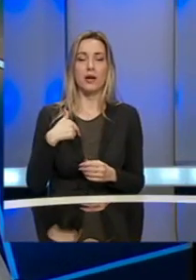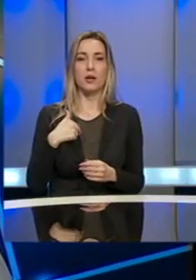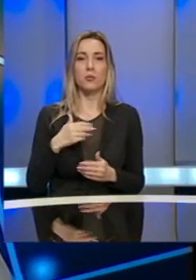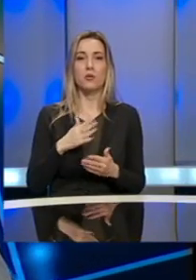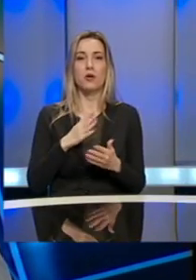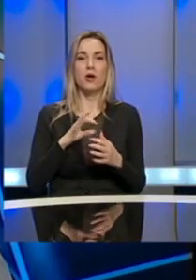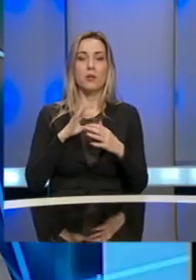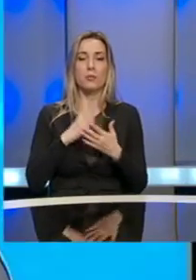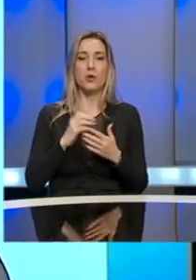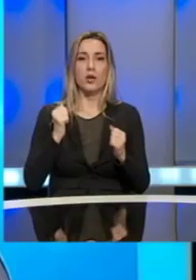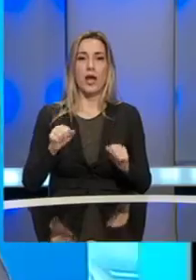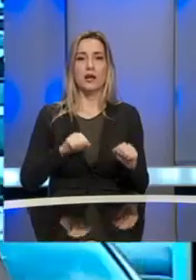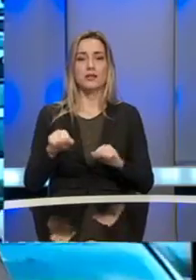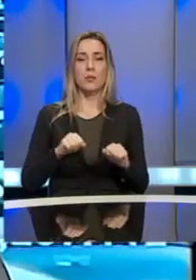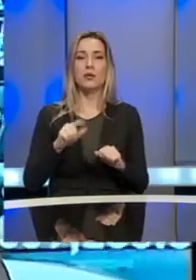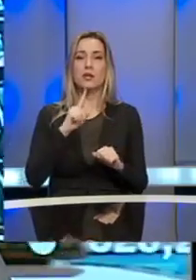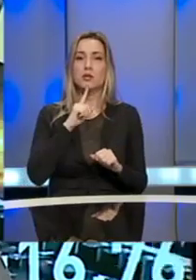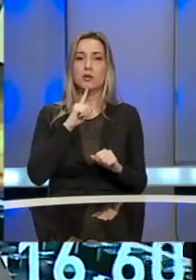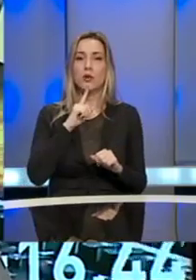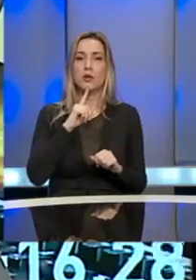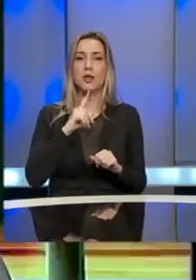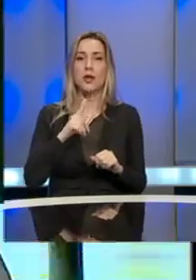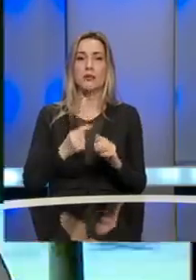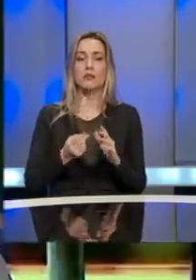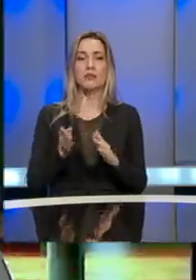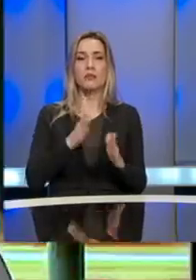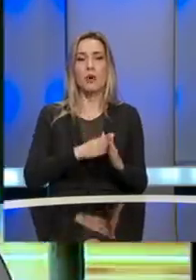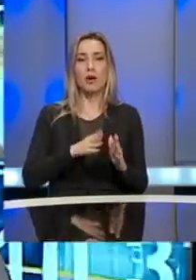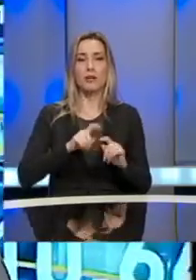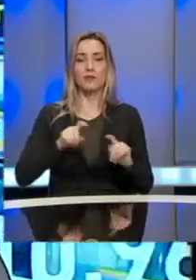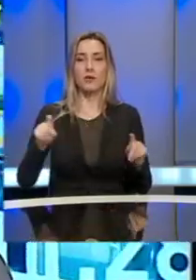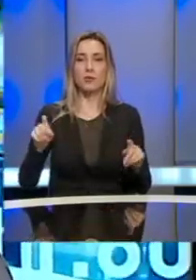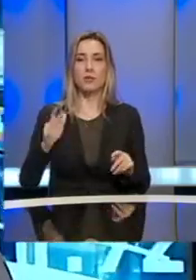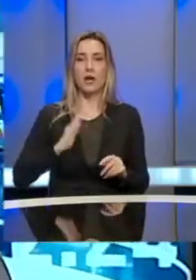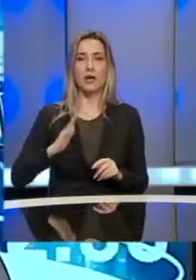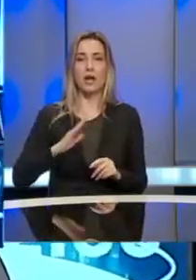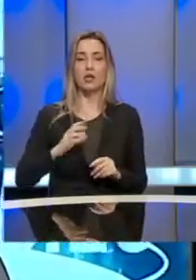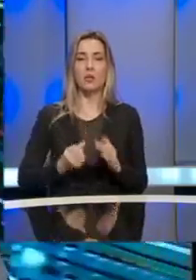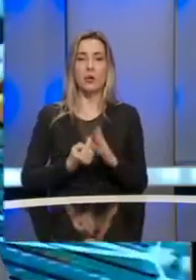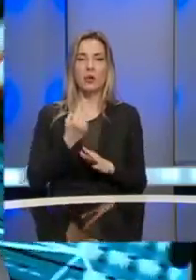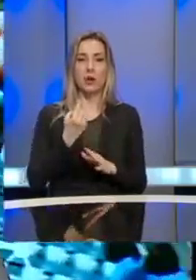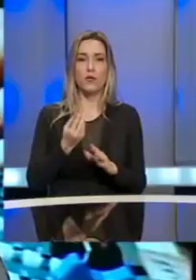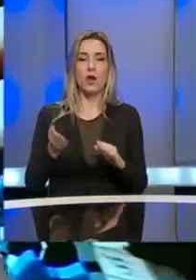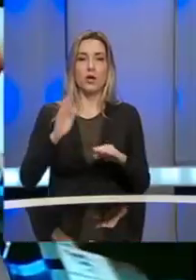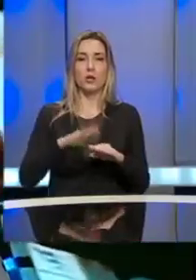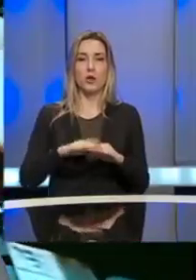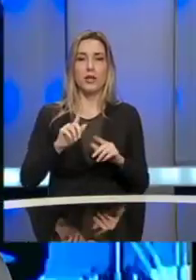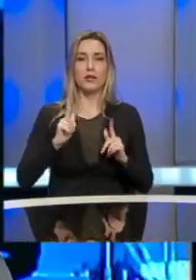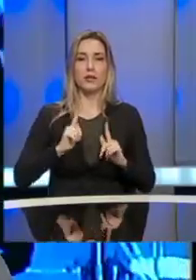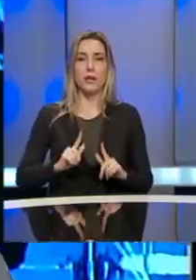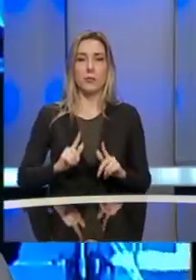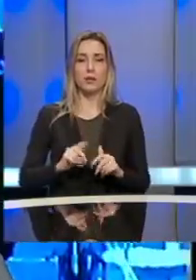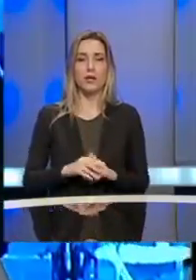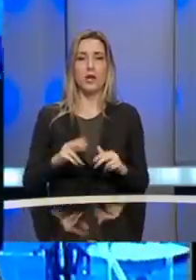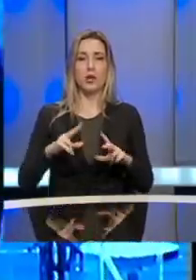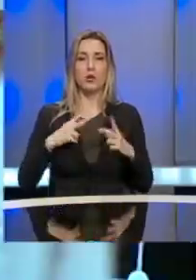Jučer je Zagreb pogodio jak zemljotres koji je uz pandemiju koronavirusa građanima prouzrokovao dodatni nemir.